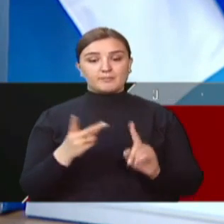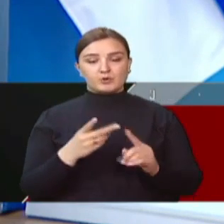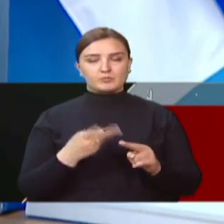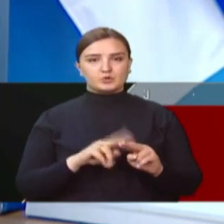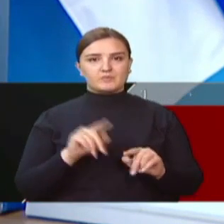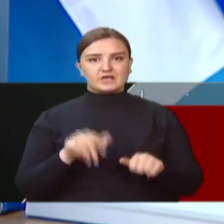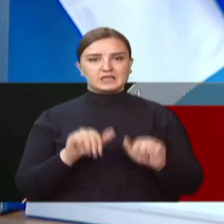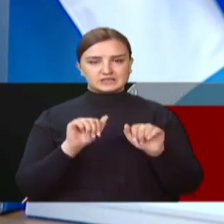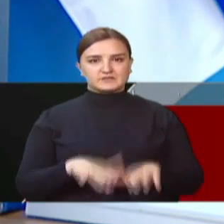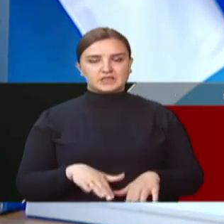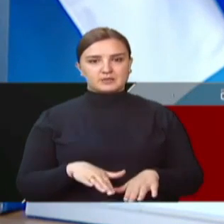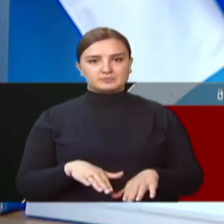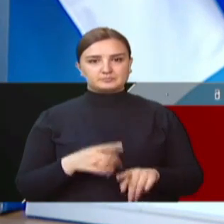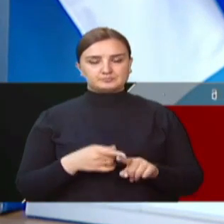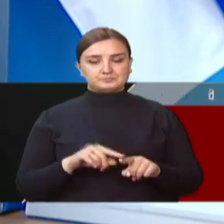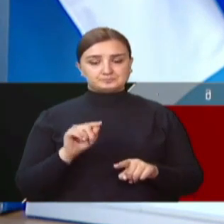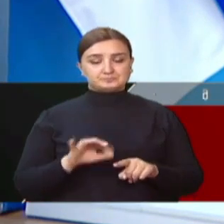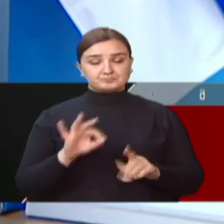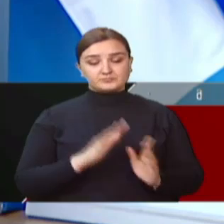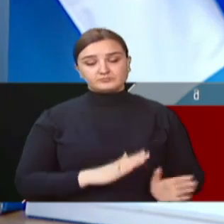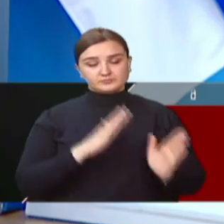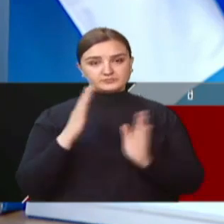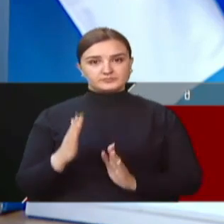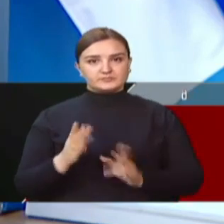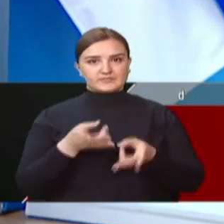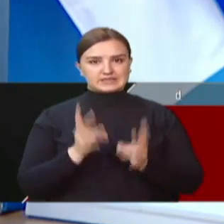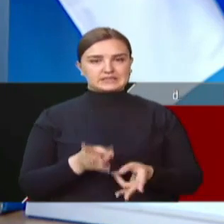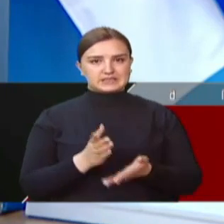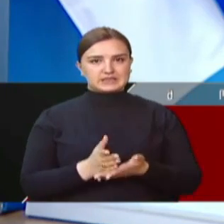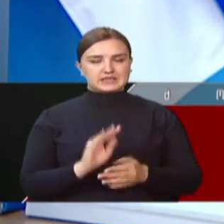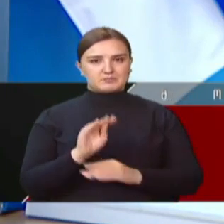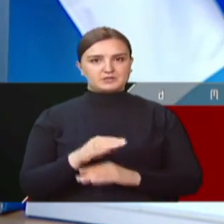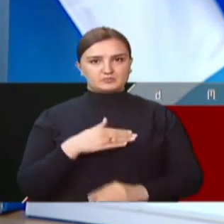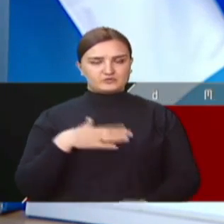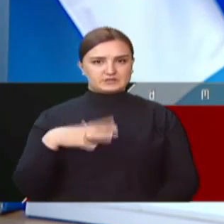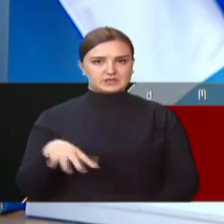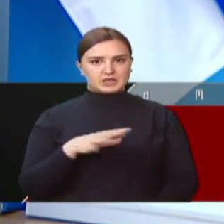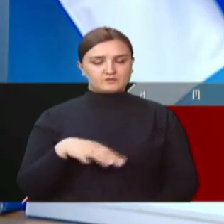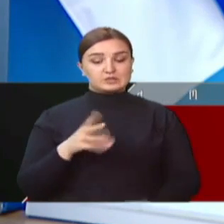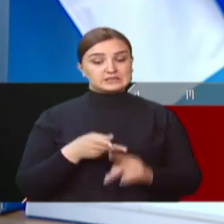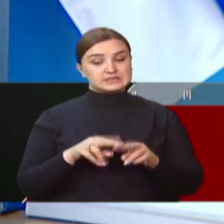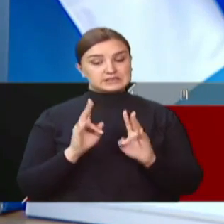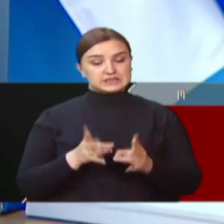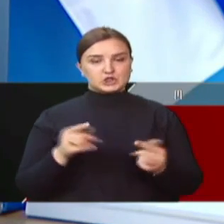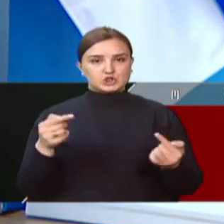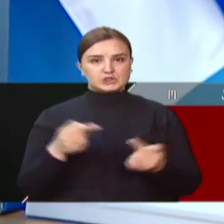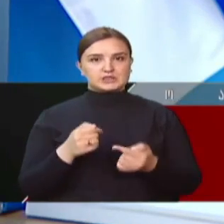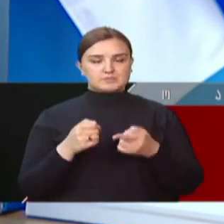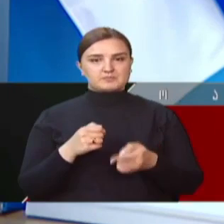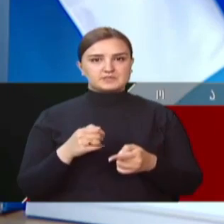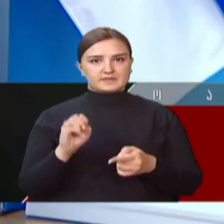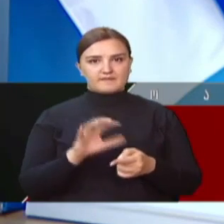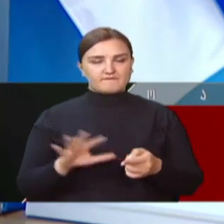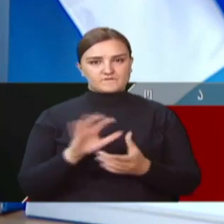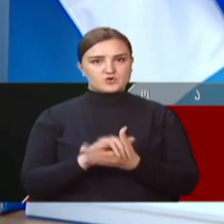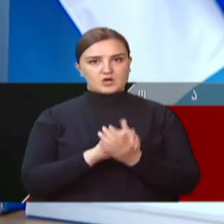რომ ამ გადაწყვეტილების გადადება ზიანს აყენებს დამატებით ჩვენს ქვეყანას და ზიანს აყენებს შესაბამისად